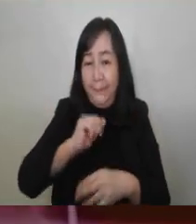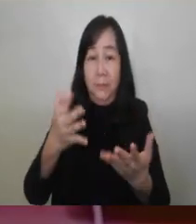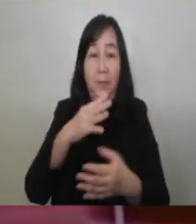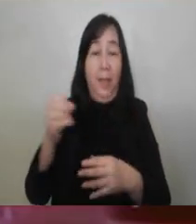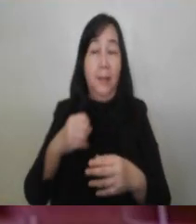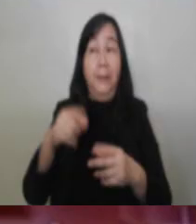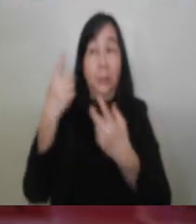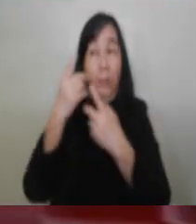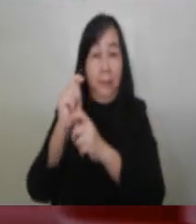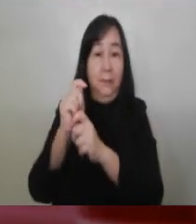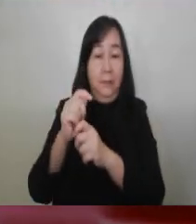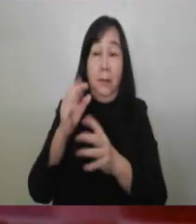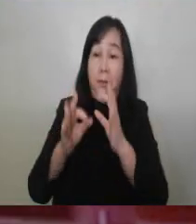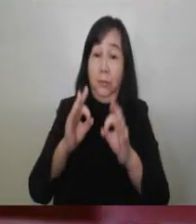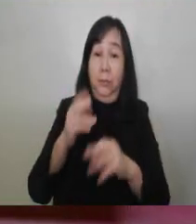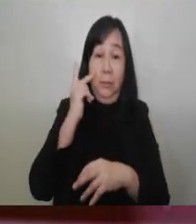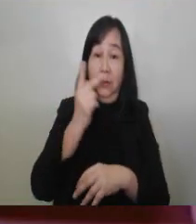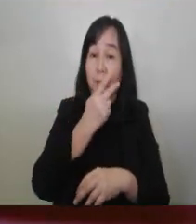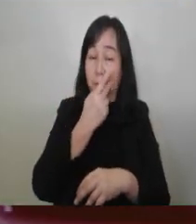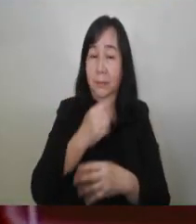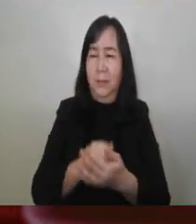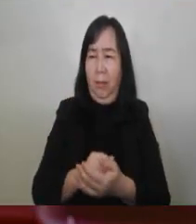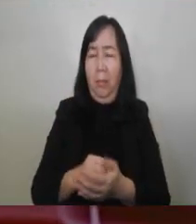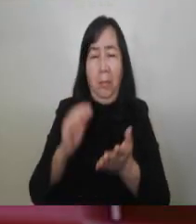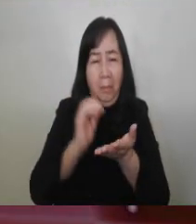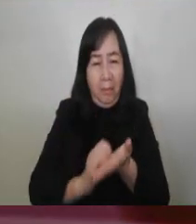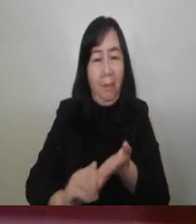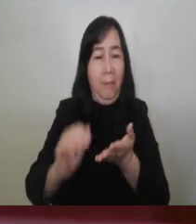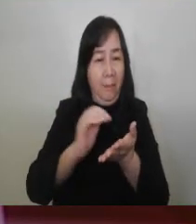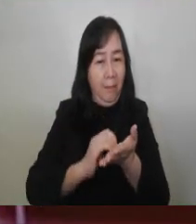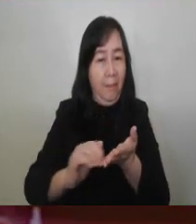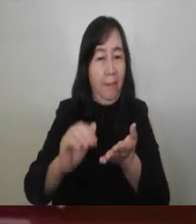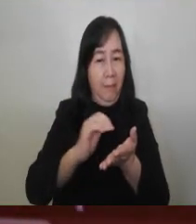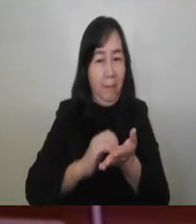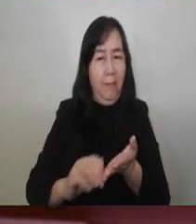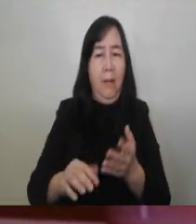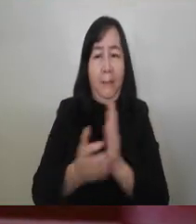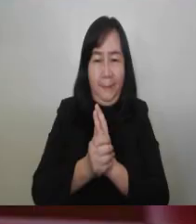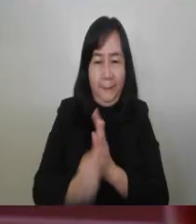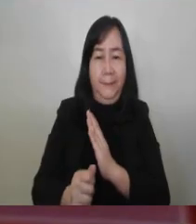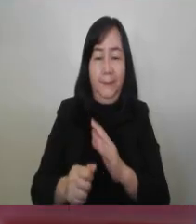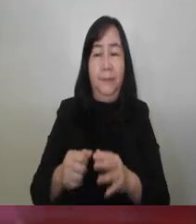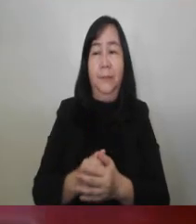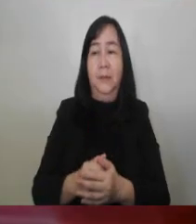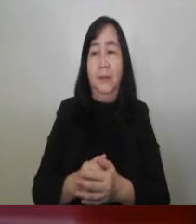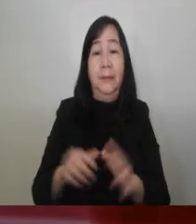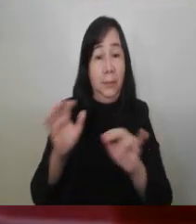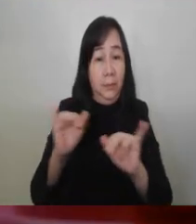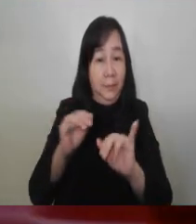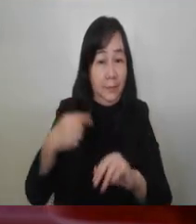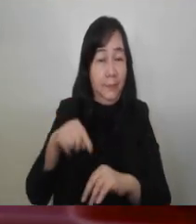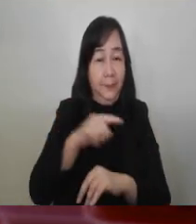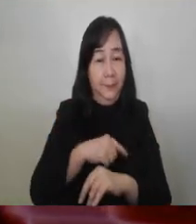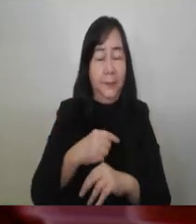pagtitiis at pagtitiwala. Kung si Picasso ay nagsanay upang paghusayin ang kanyang talento,